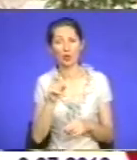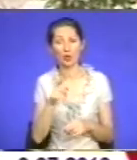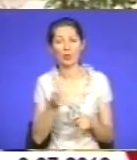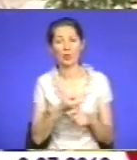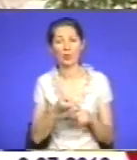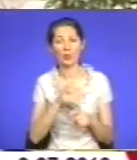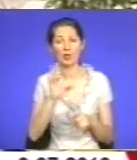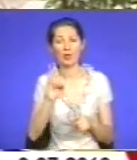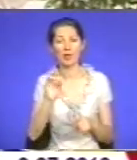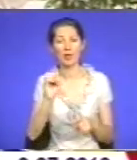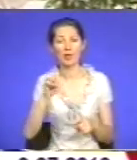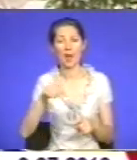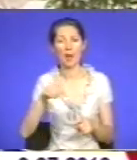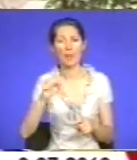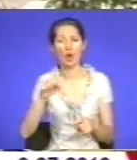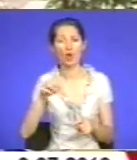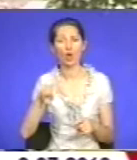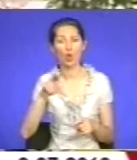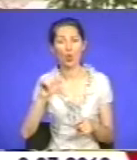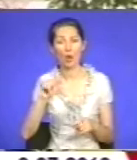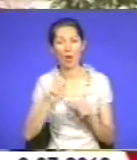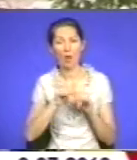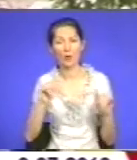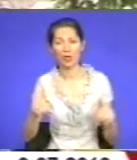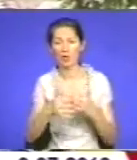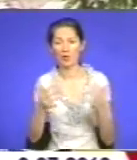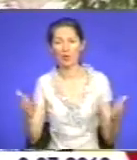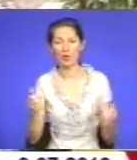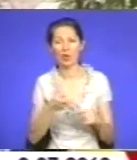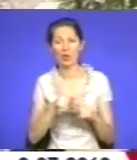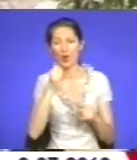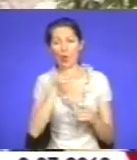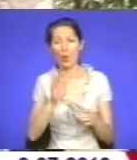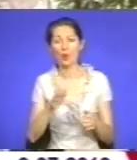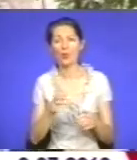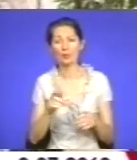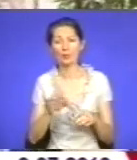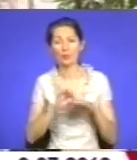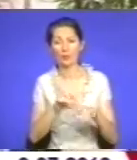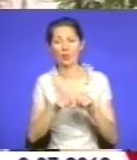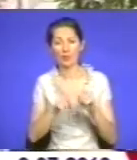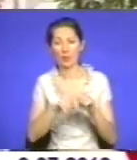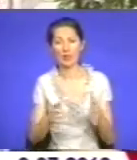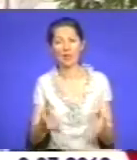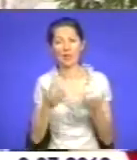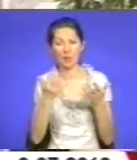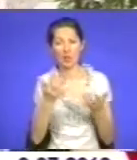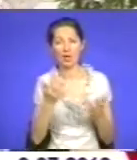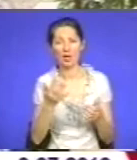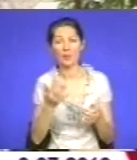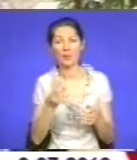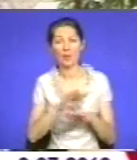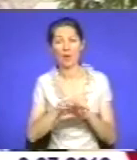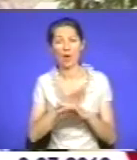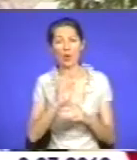нематода поширена повсюдно. В цьому році були проведені контрольні обстеження на виявлення золотистої картопляної нематоди і були виявлені три